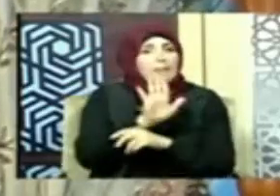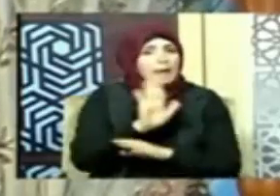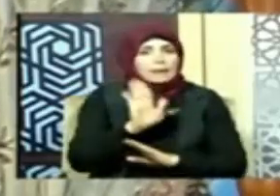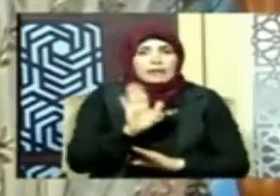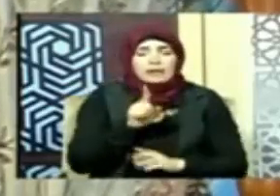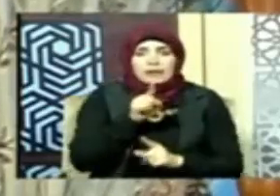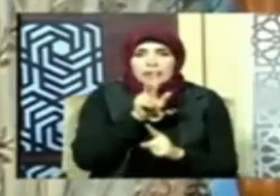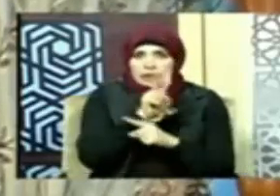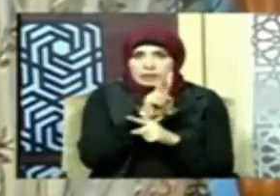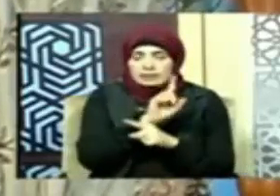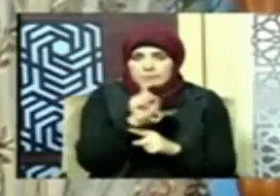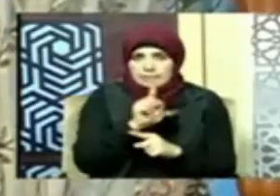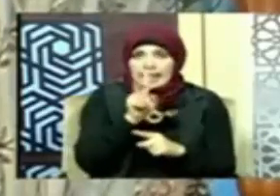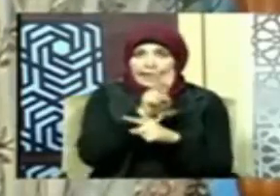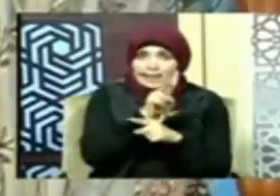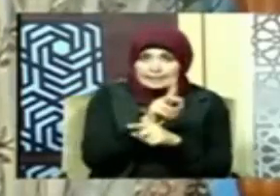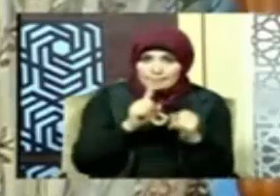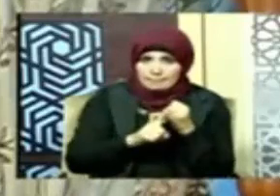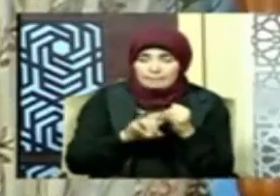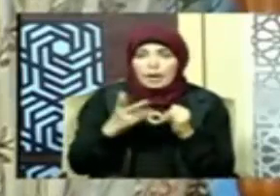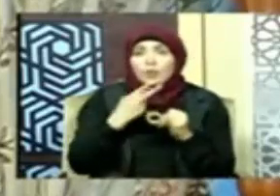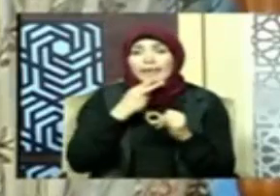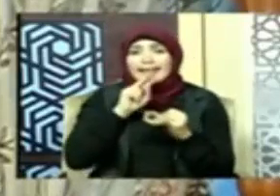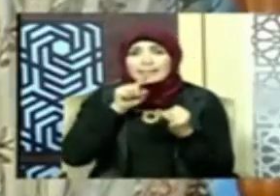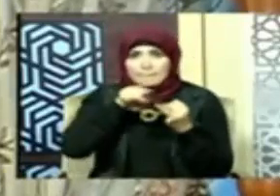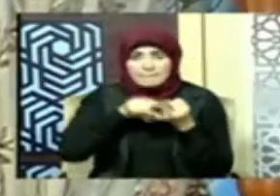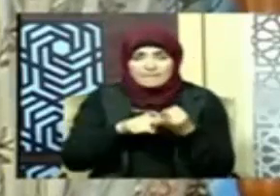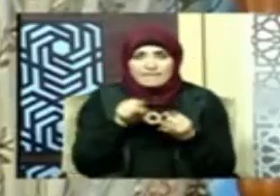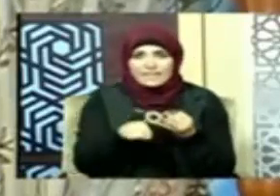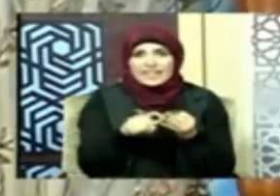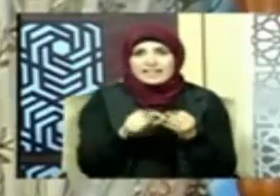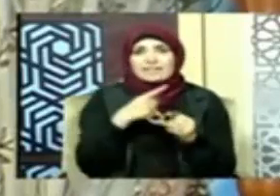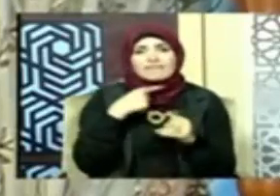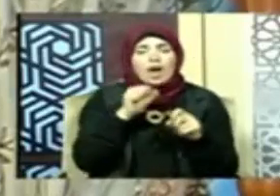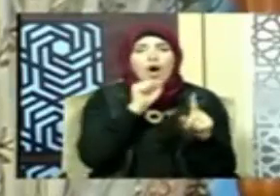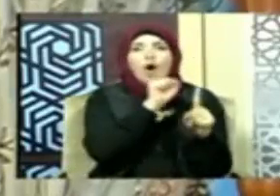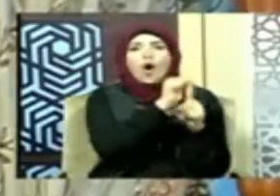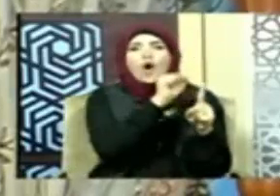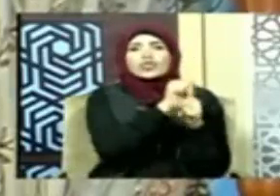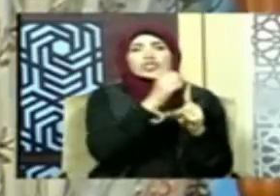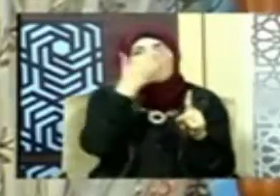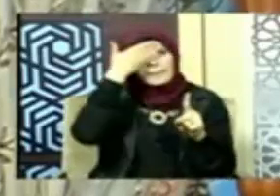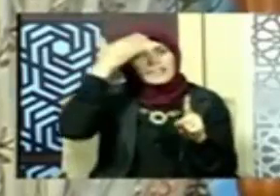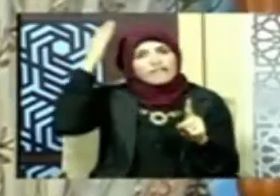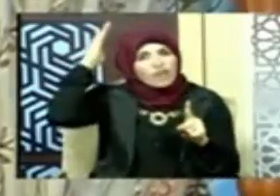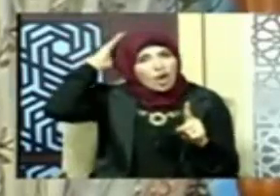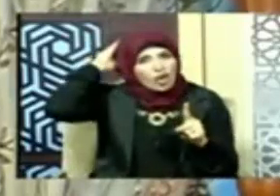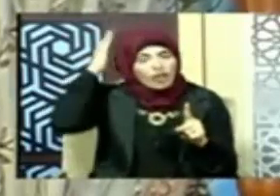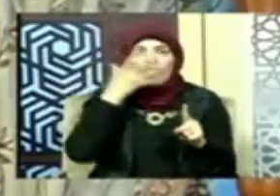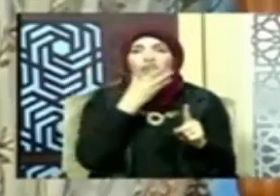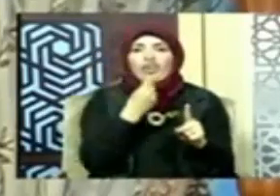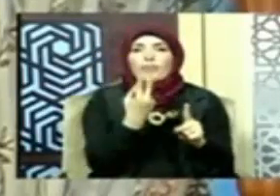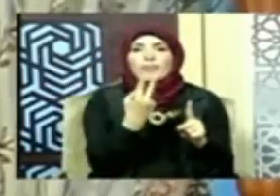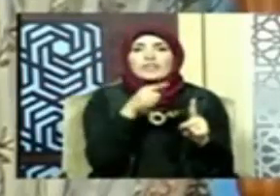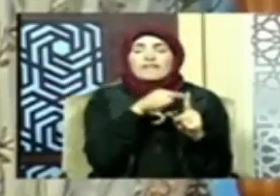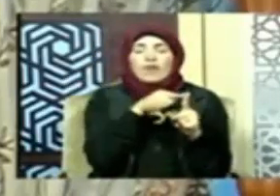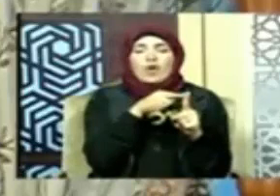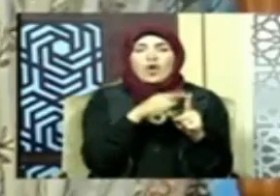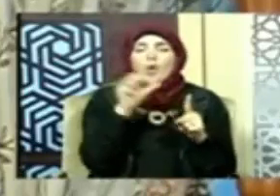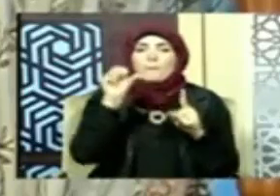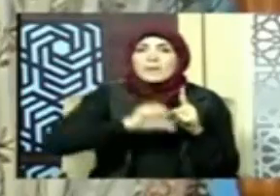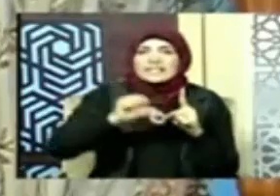فالافتراء والكذب من اخص علامات النفاق والبزاءة